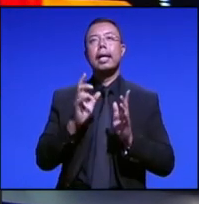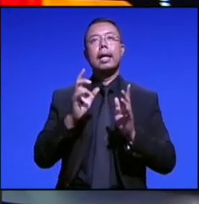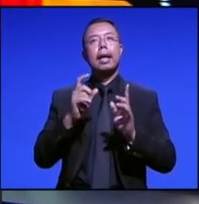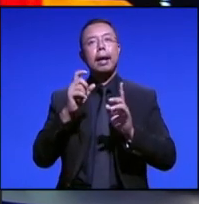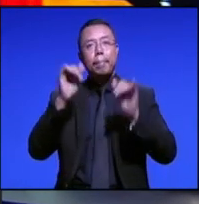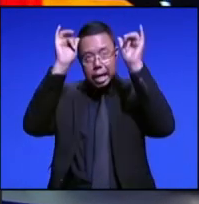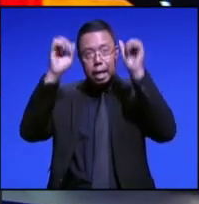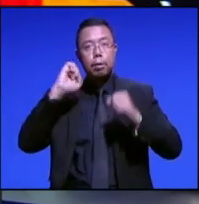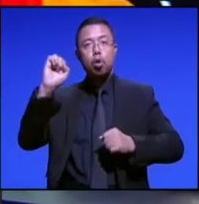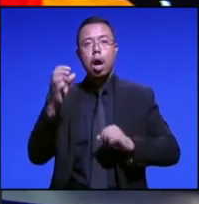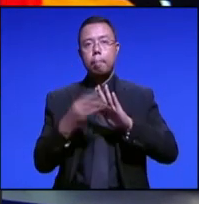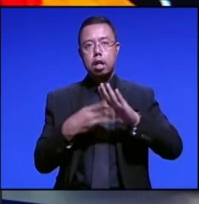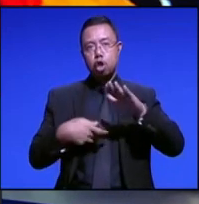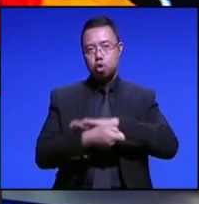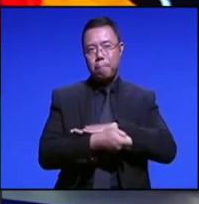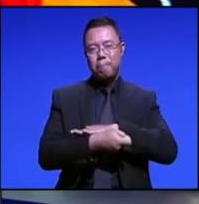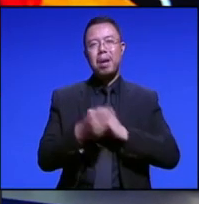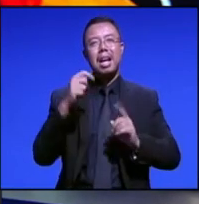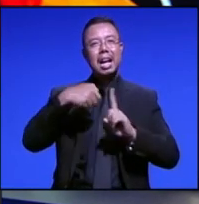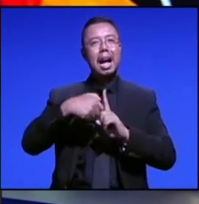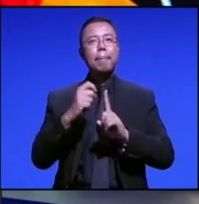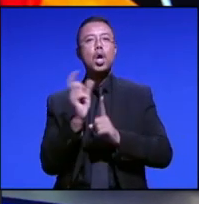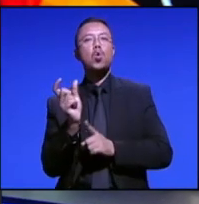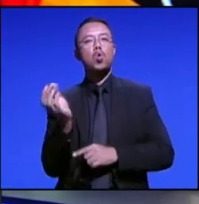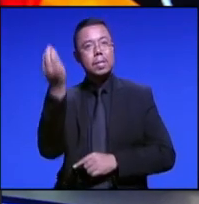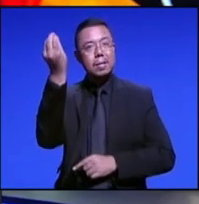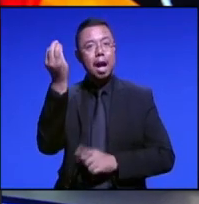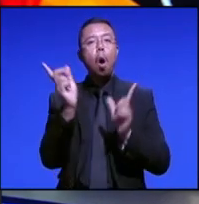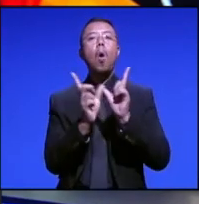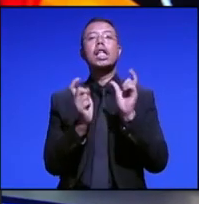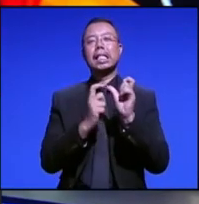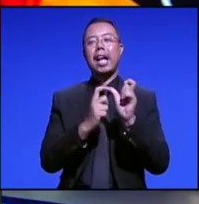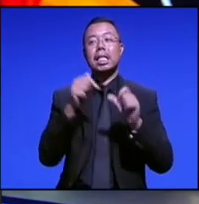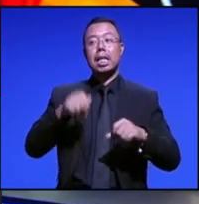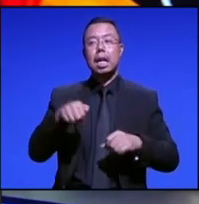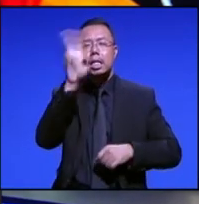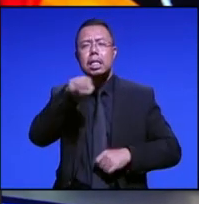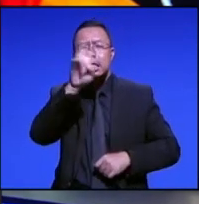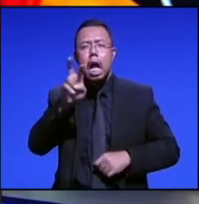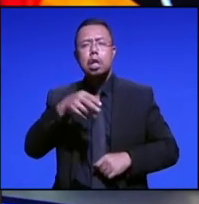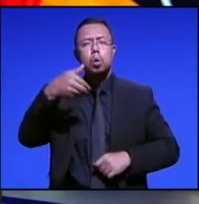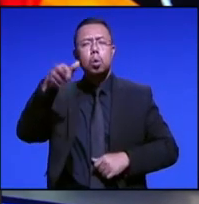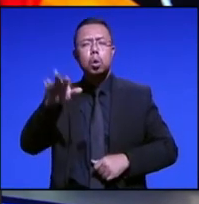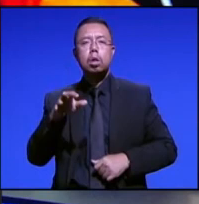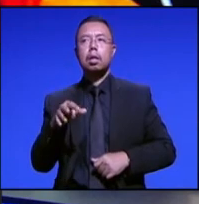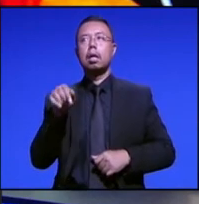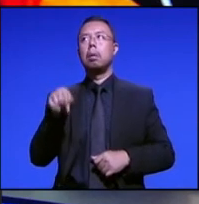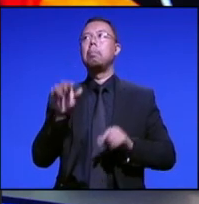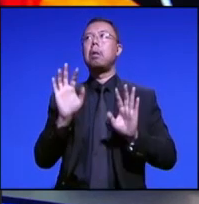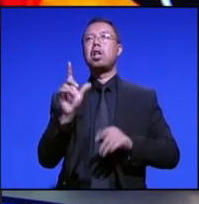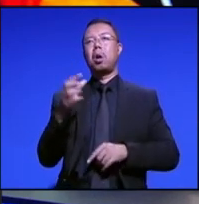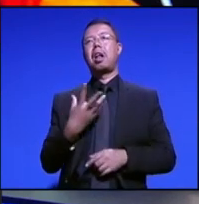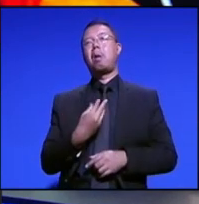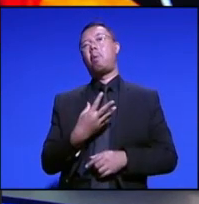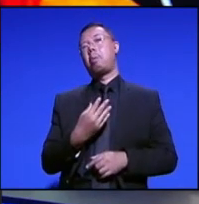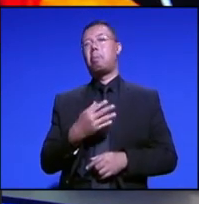tersangka kasus suap ex-komisioner KPU Wahyu Setiawan. Harun hingga kini masih menjadi buron. Suara keraguan pun mengemuka. Kasus